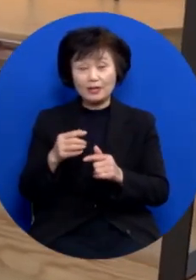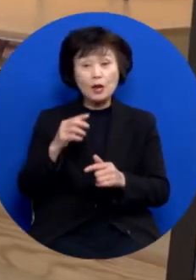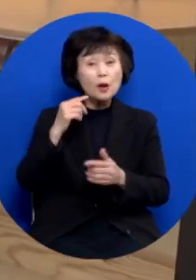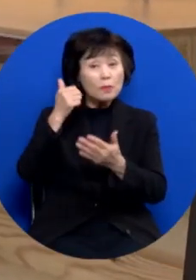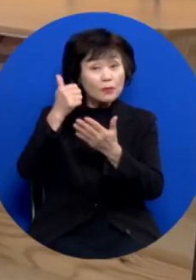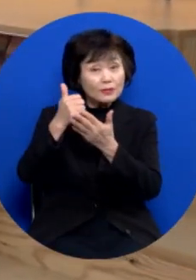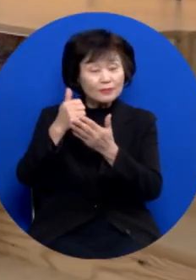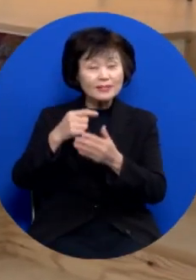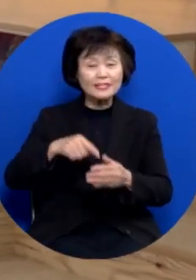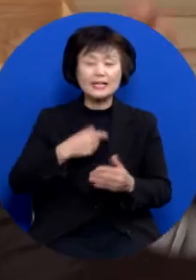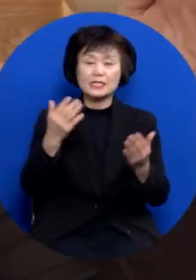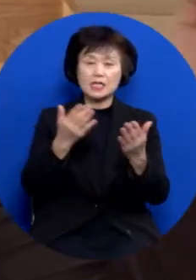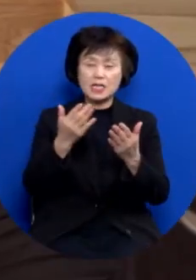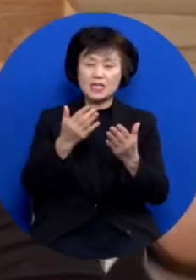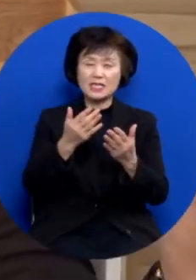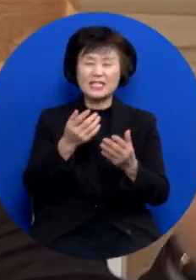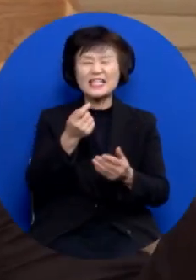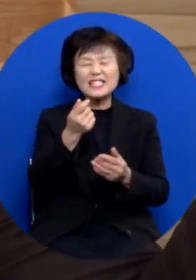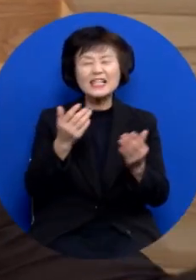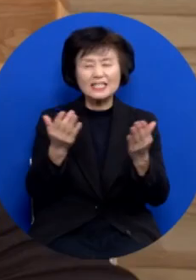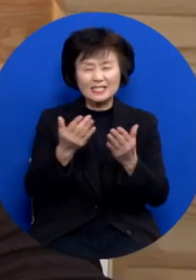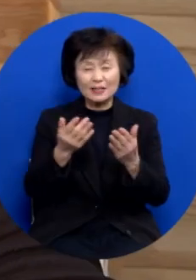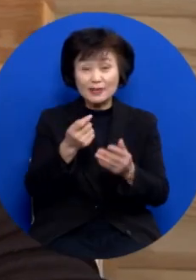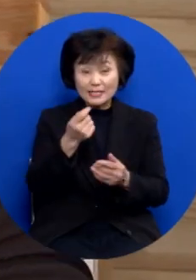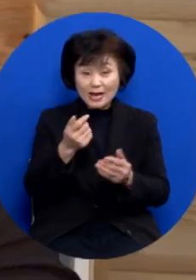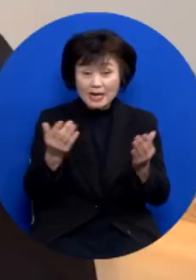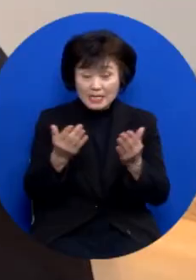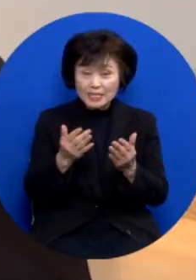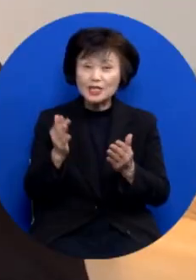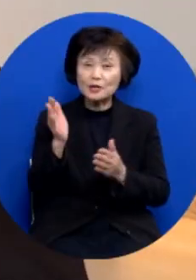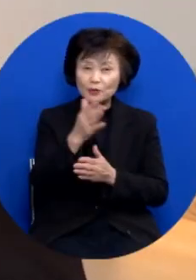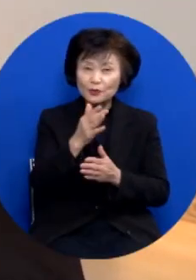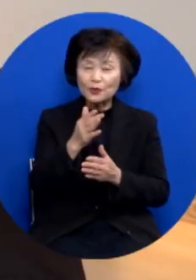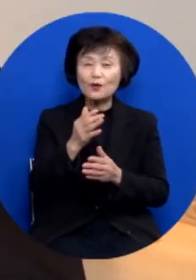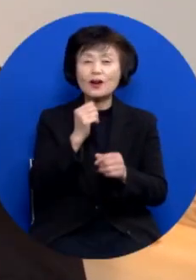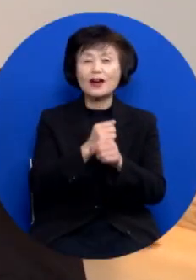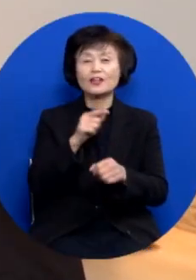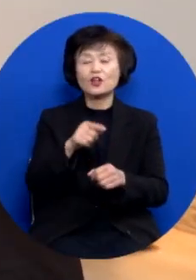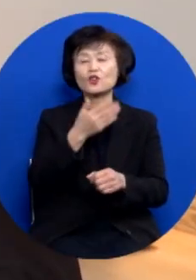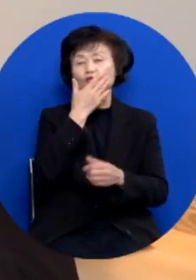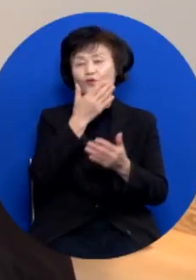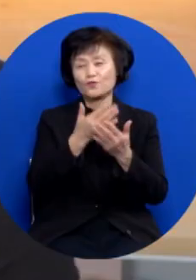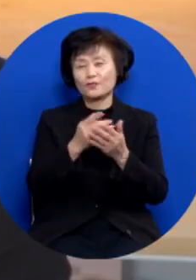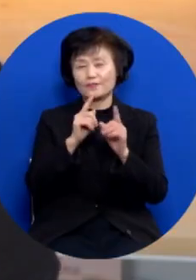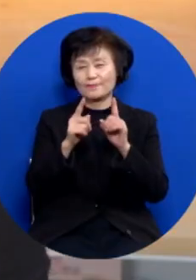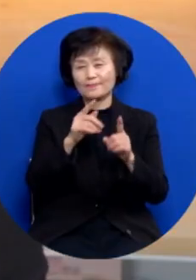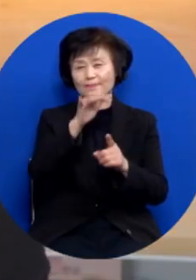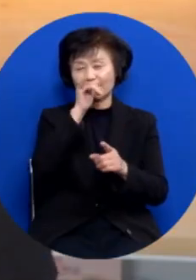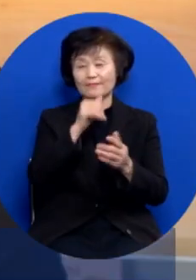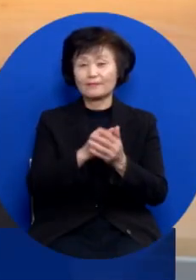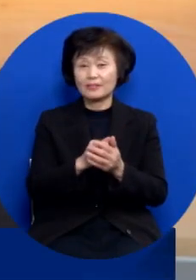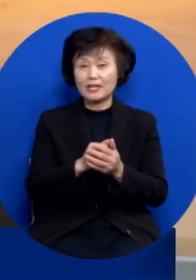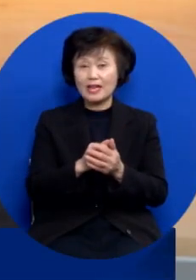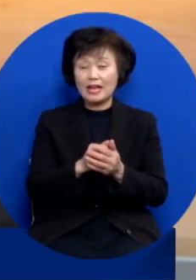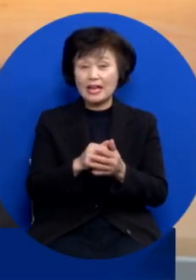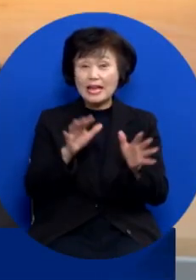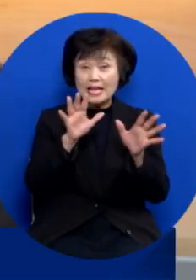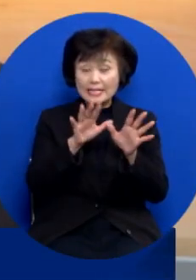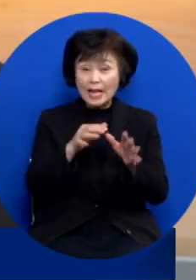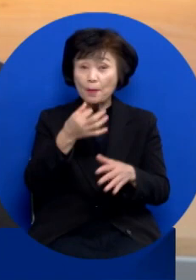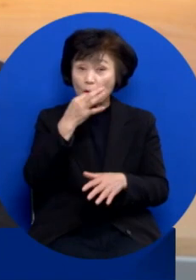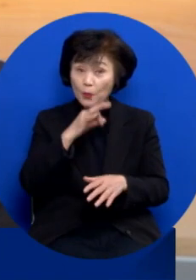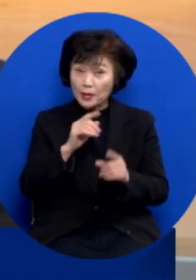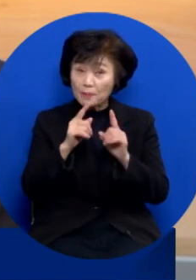목사는 자신의 사역이 크지 않은 일이라며 작은 것에서부터의 시작이 중요하다고 강조합니다 나비효과라고 하잖아요